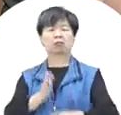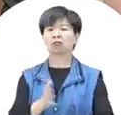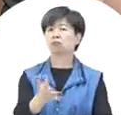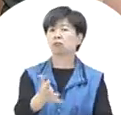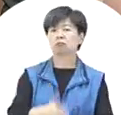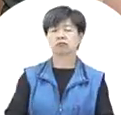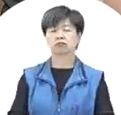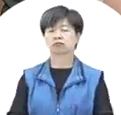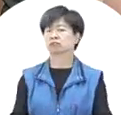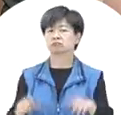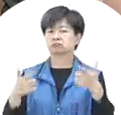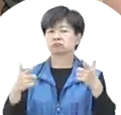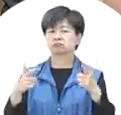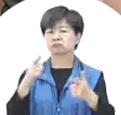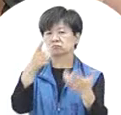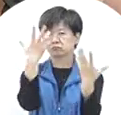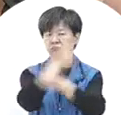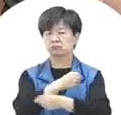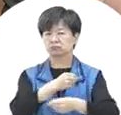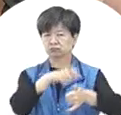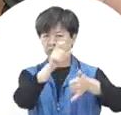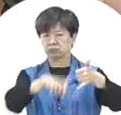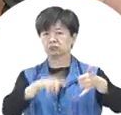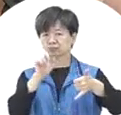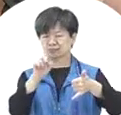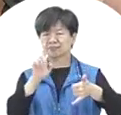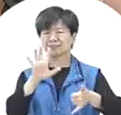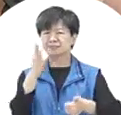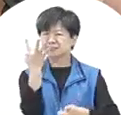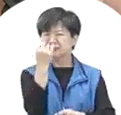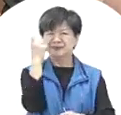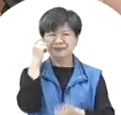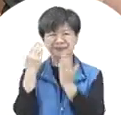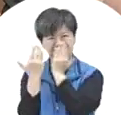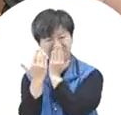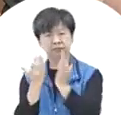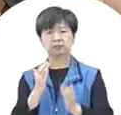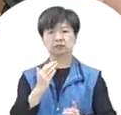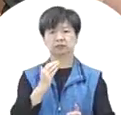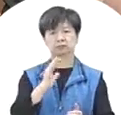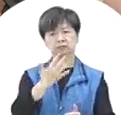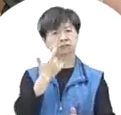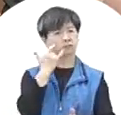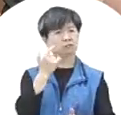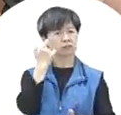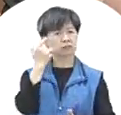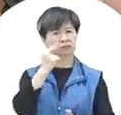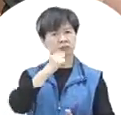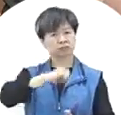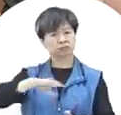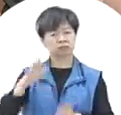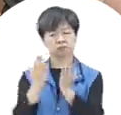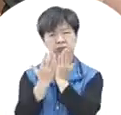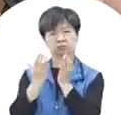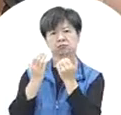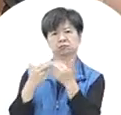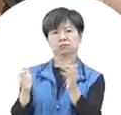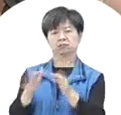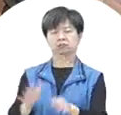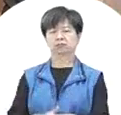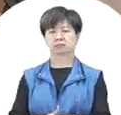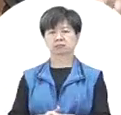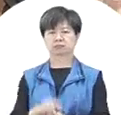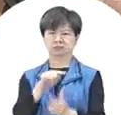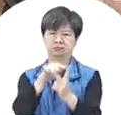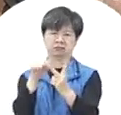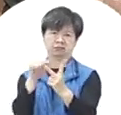不是没有，没有这个问题啊，是个案，有几个有想读，但是也有家长分发到那个学校也不想读。 那我跟你讲了， 这种状况都有。 那个